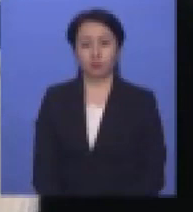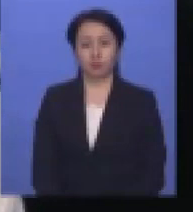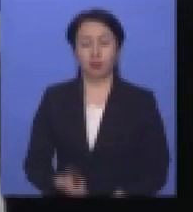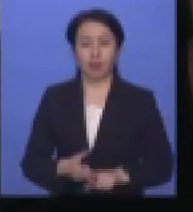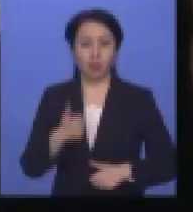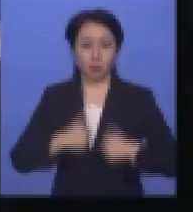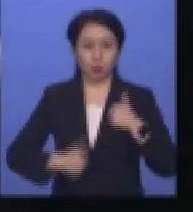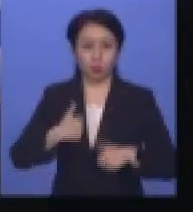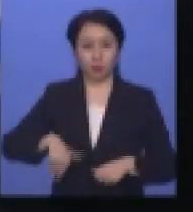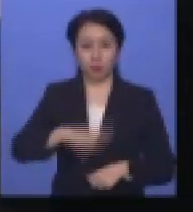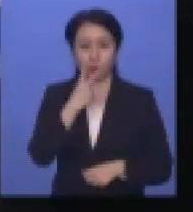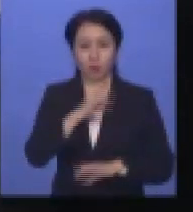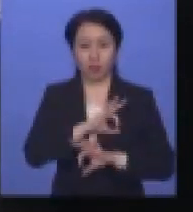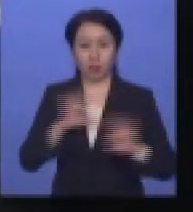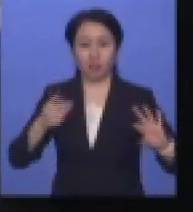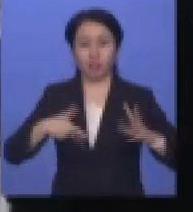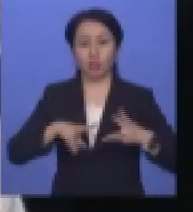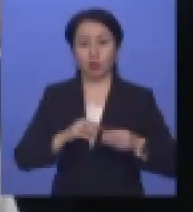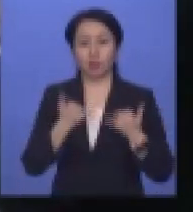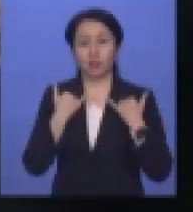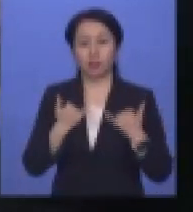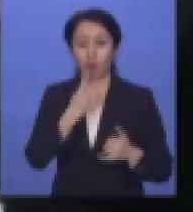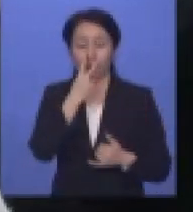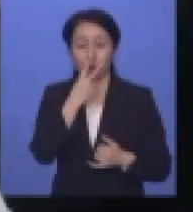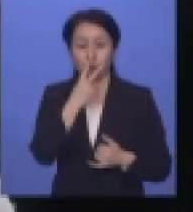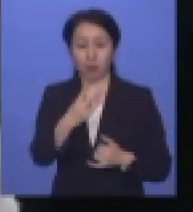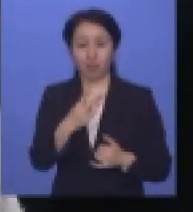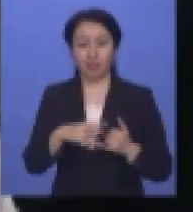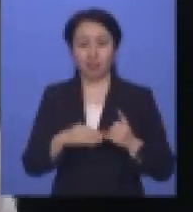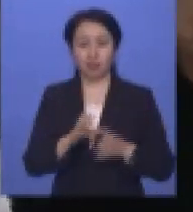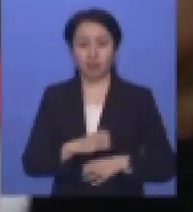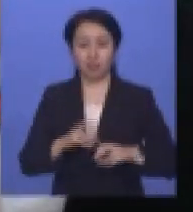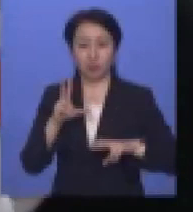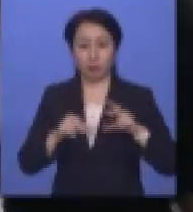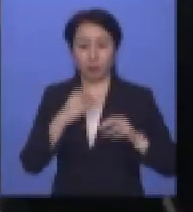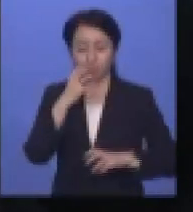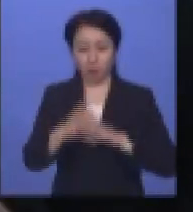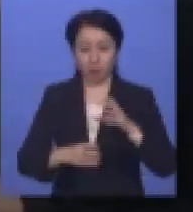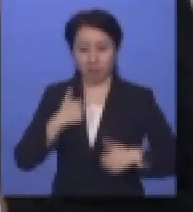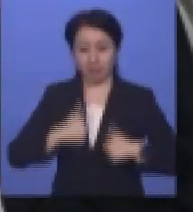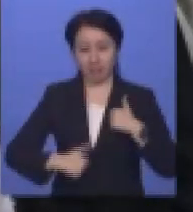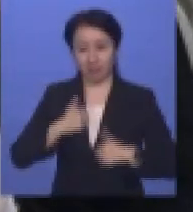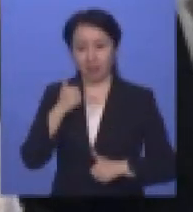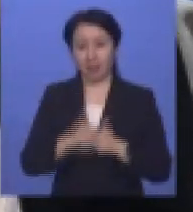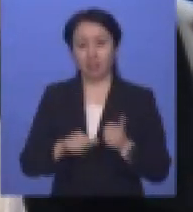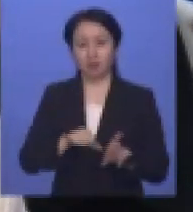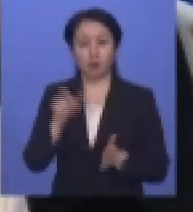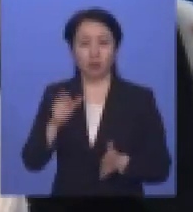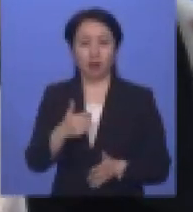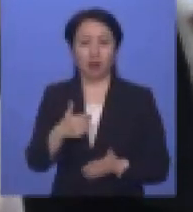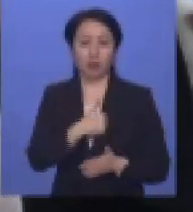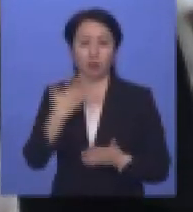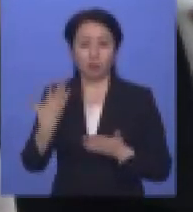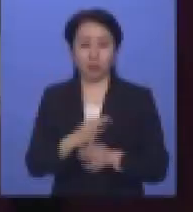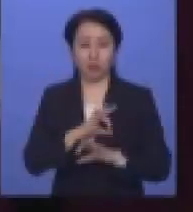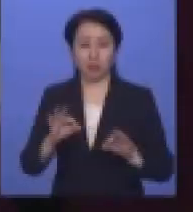На этом турнире все показывают хорошие результаты. Сегодня мы увидели вживую наших земляков-чемпионов международных соревнований. Каждому участнику хочу пожелать